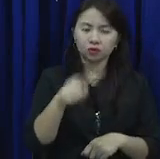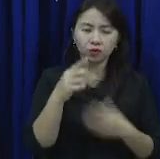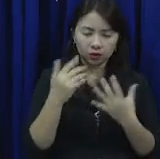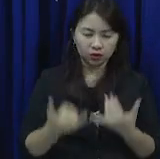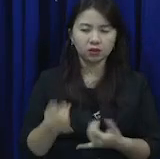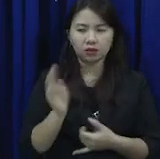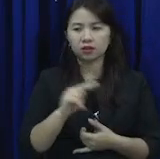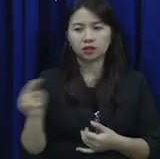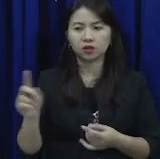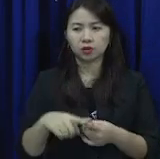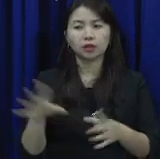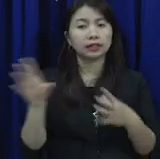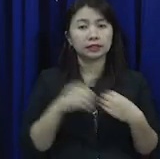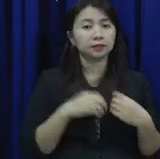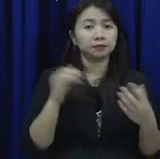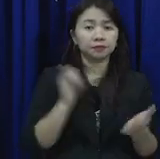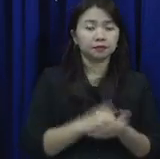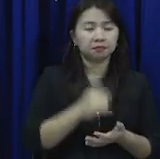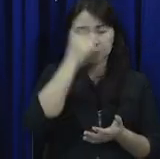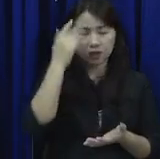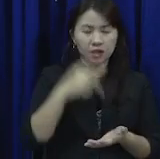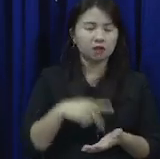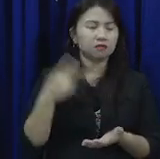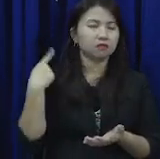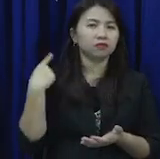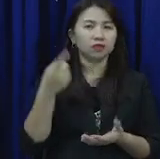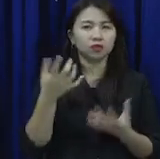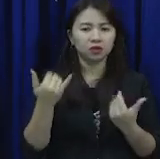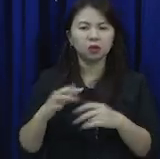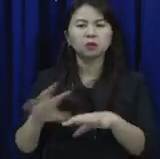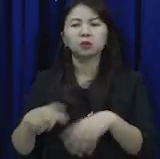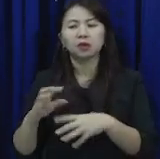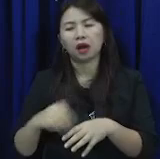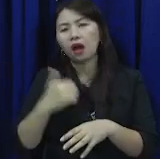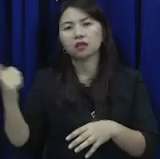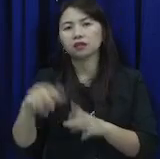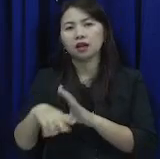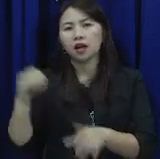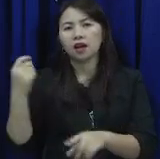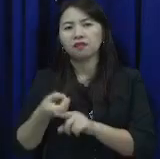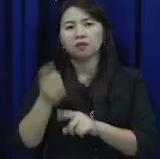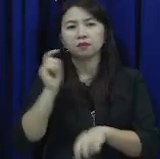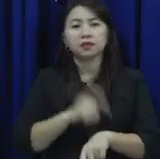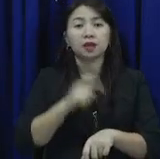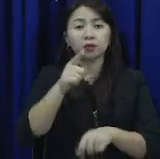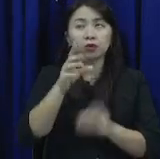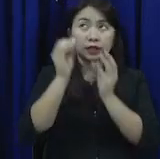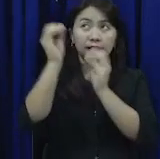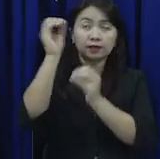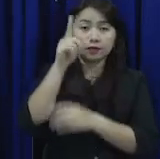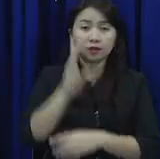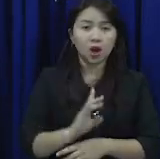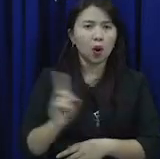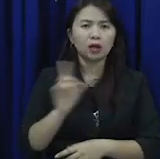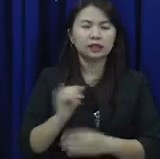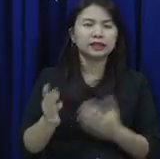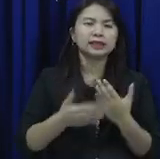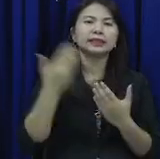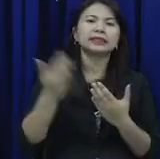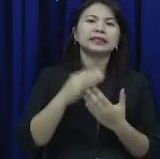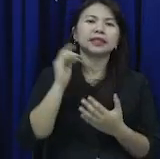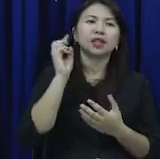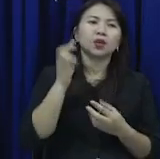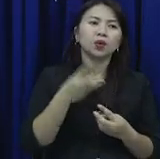yon Kasi may kaagaw na kayo Nasa na sa sa buhay ninyo ng oras na pwede ibigay sa Panginoon What's the easiest way you